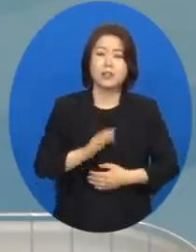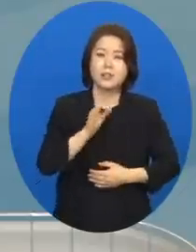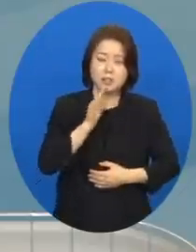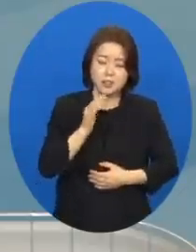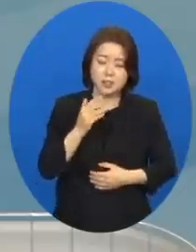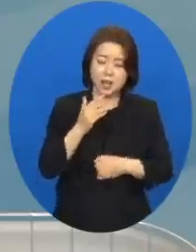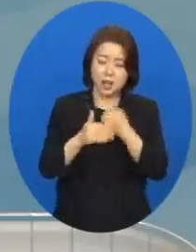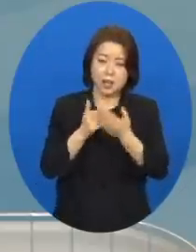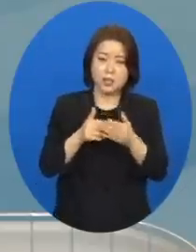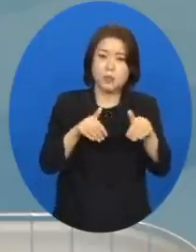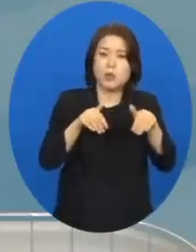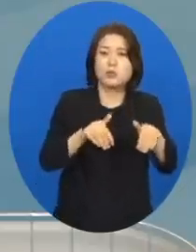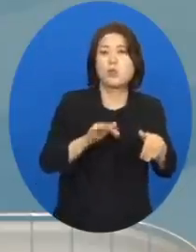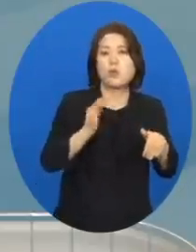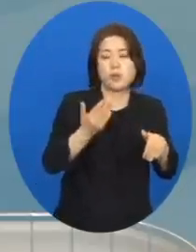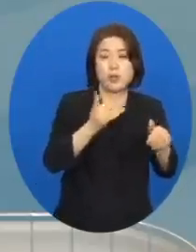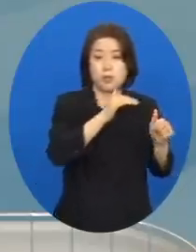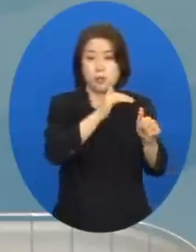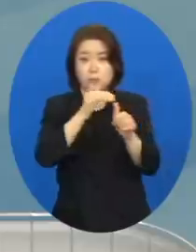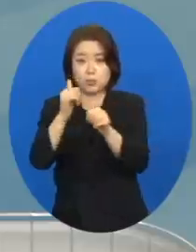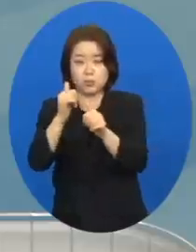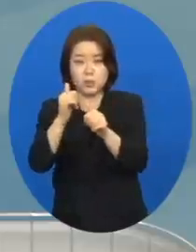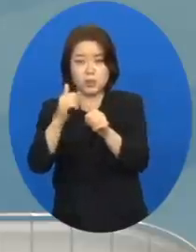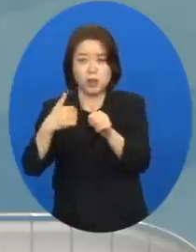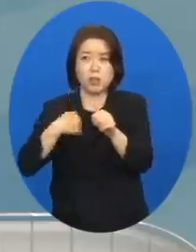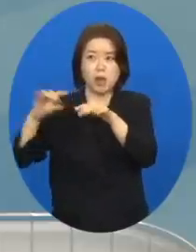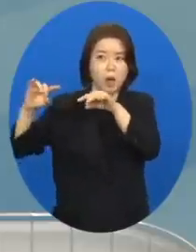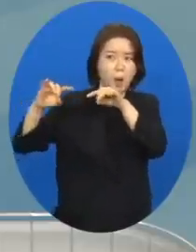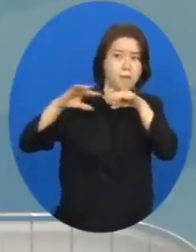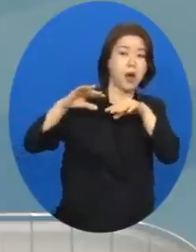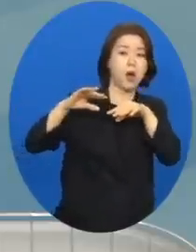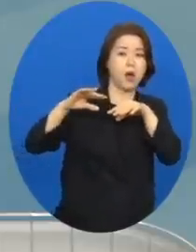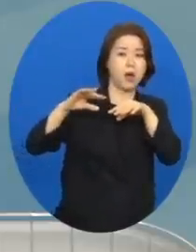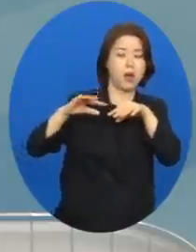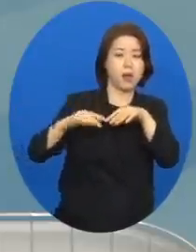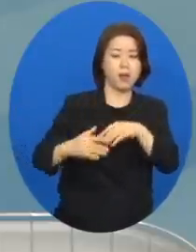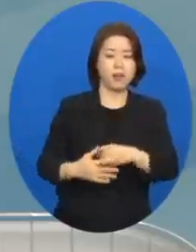되어야 하는 부름이 제게 왔어요.